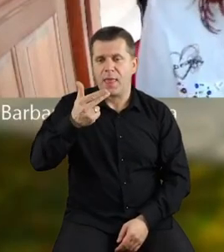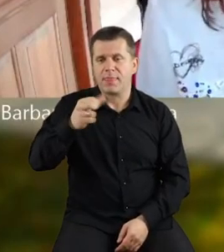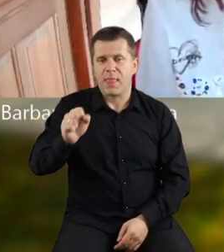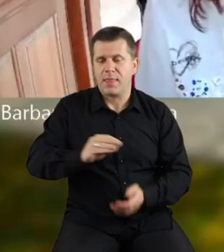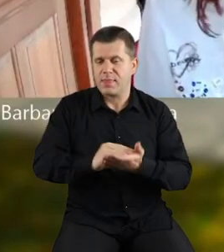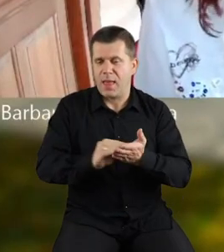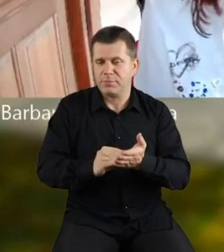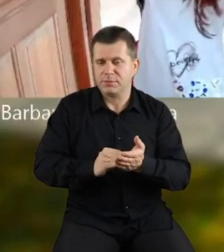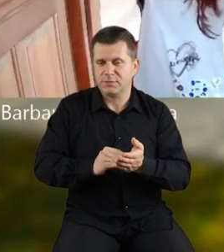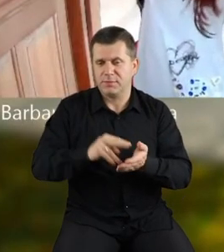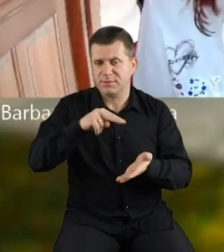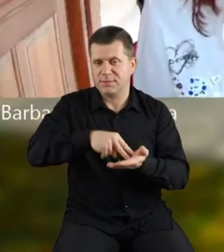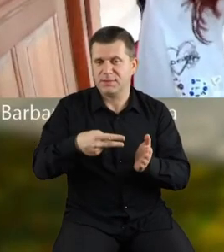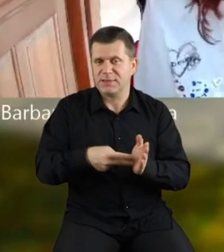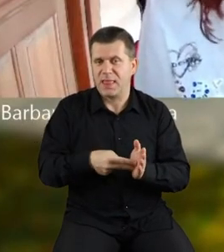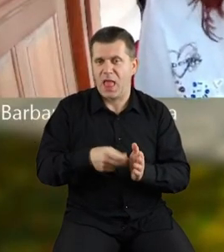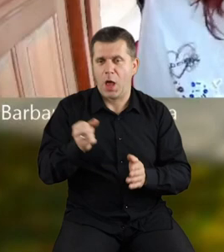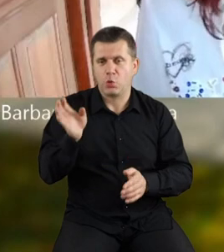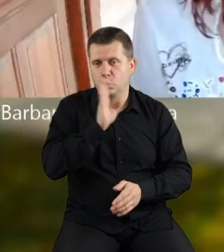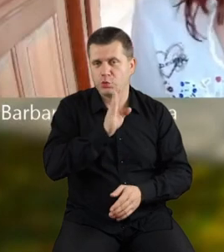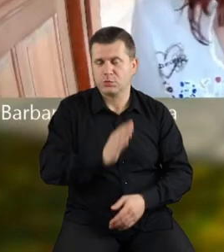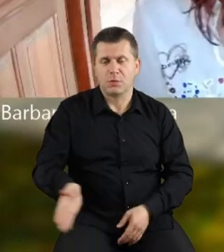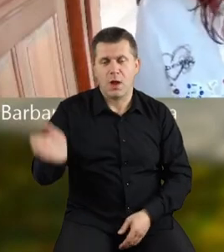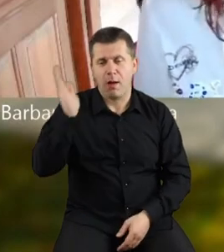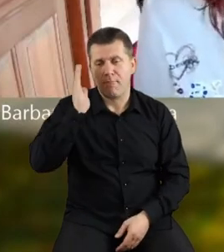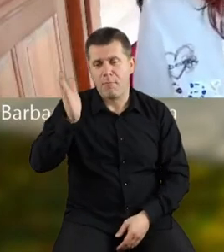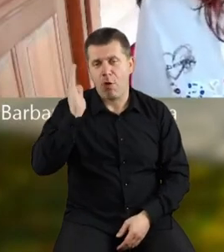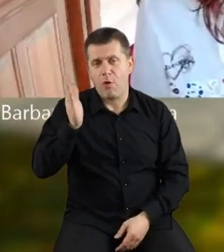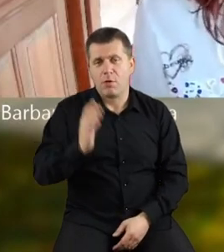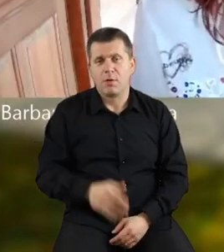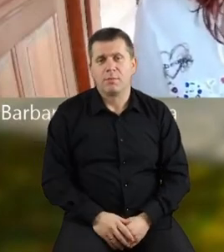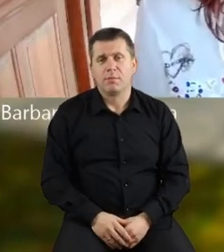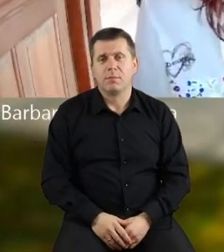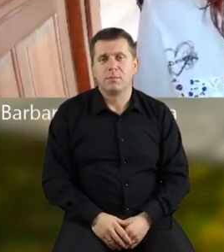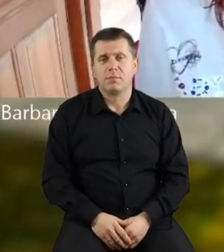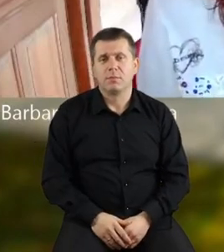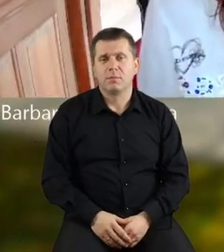Janda napisała scenariusz. Tyle tylko, że potem już